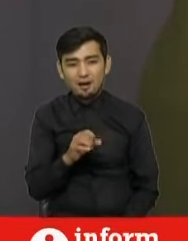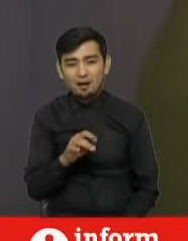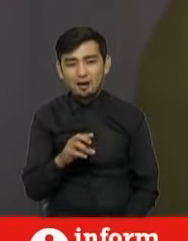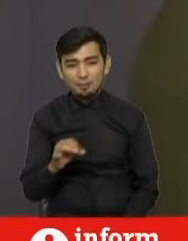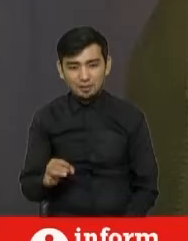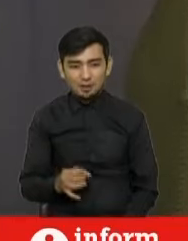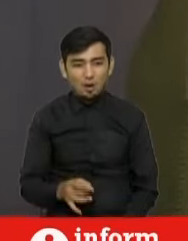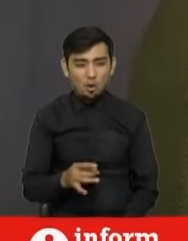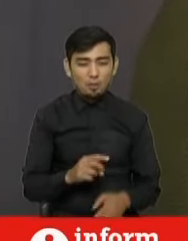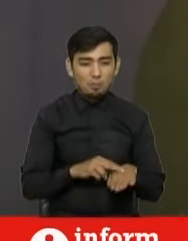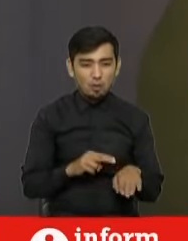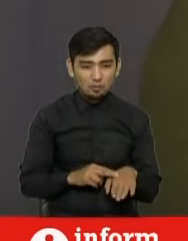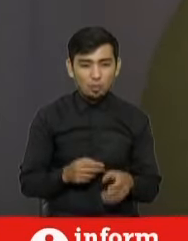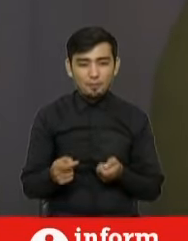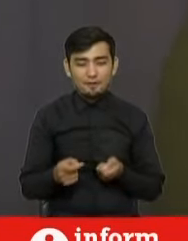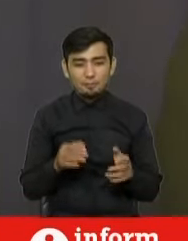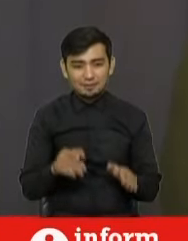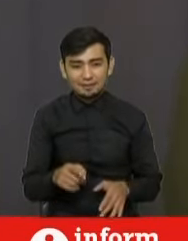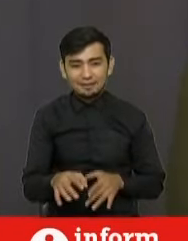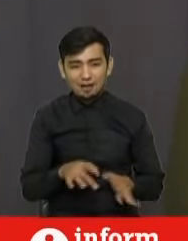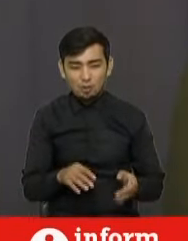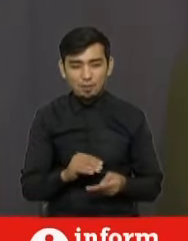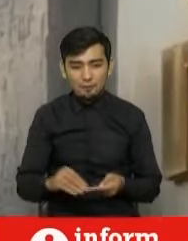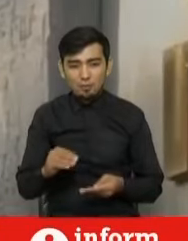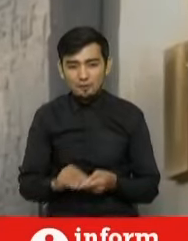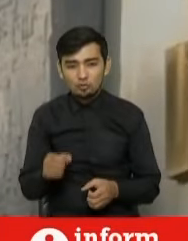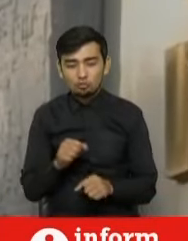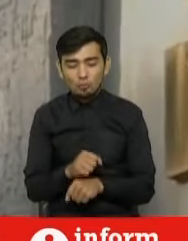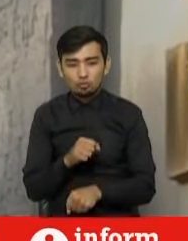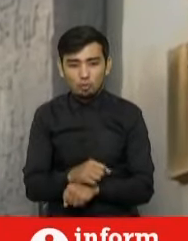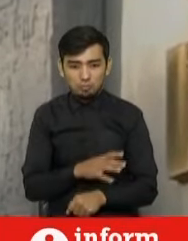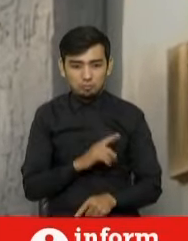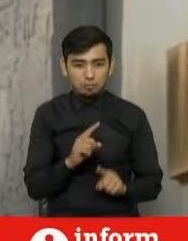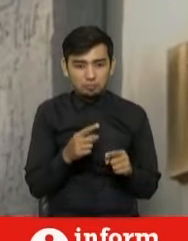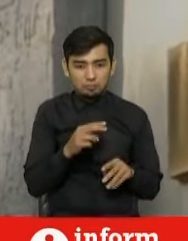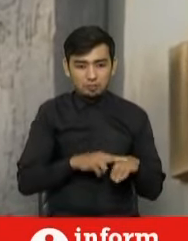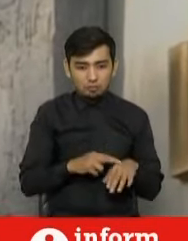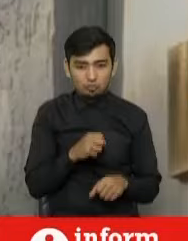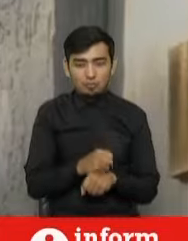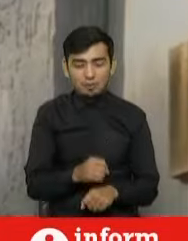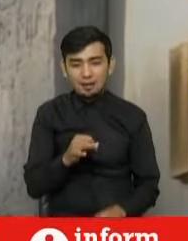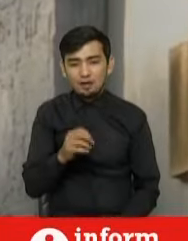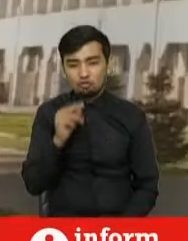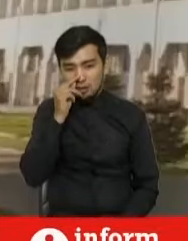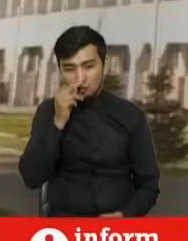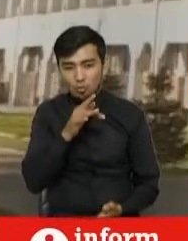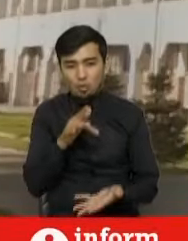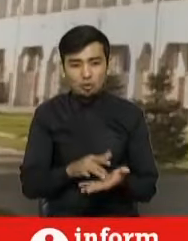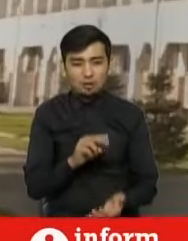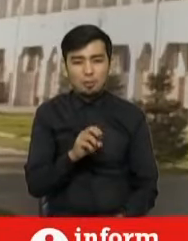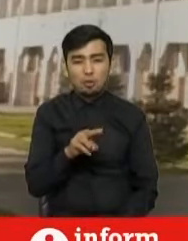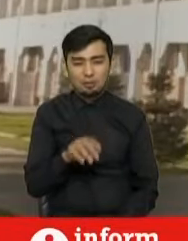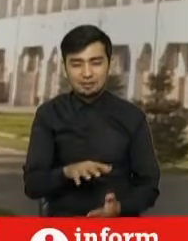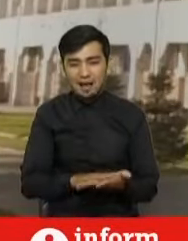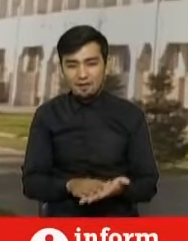Әл-Фараби ауданының полиция қызметкерлері істі қайта-қайта тоқтатып жатыр. Шымкент қалалық полиция департаментінің хабарлауынша, қыздың жақында ақпанда